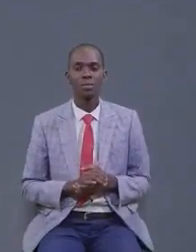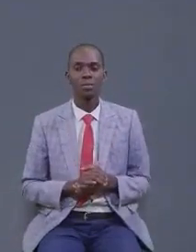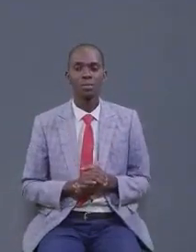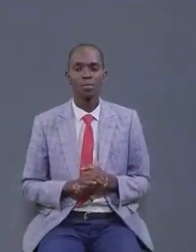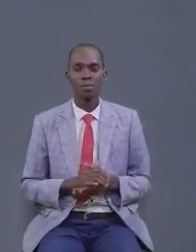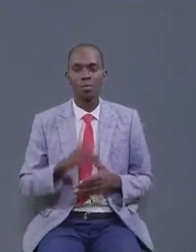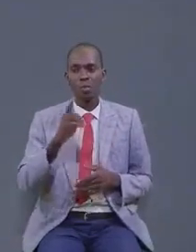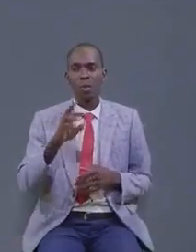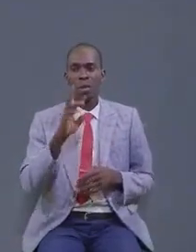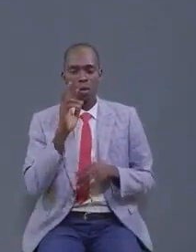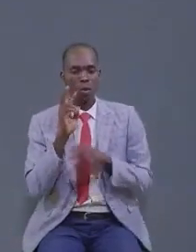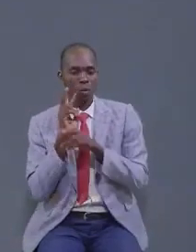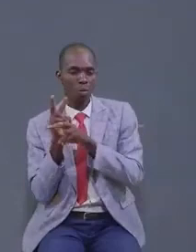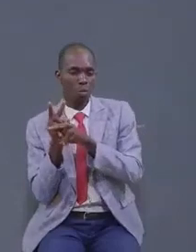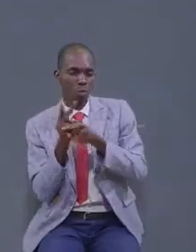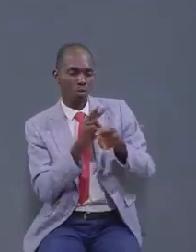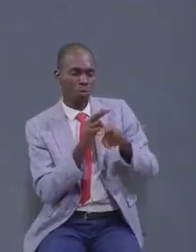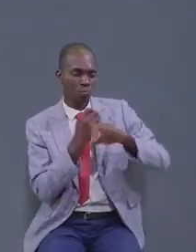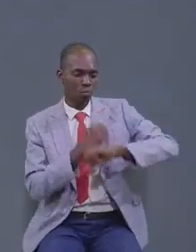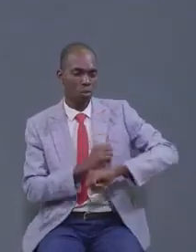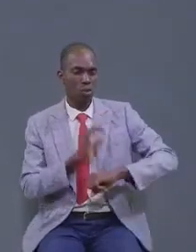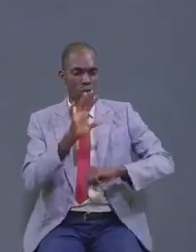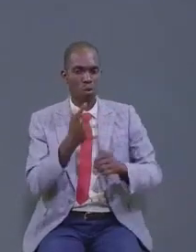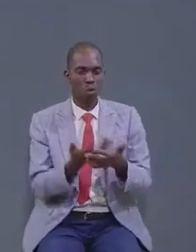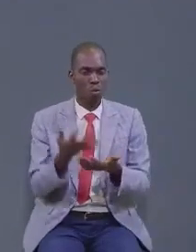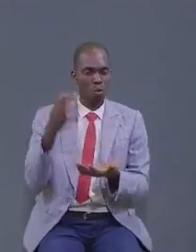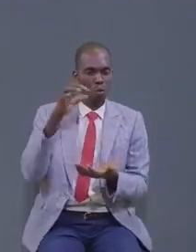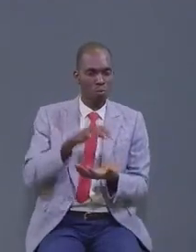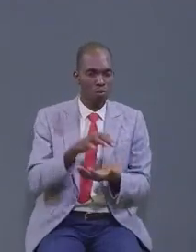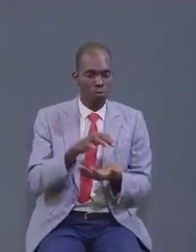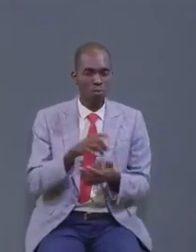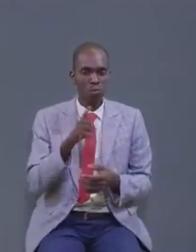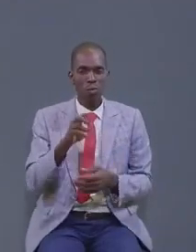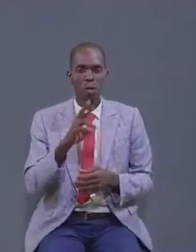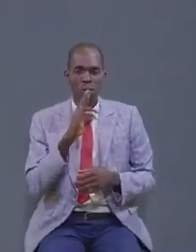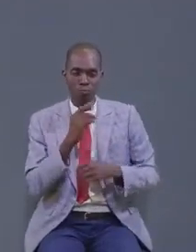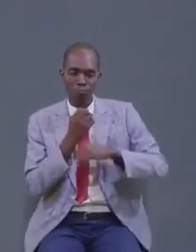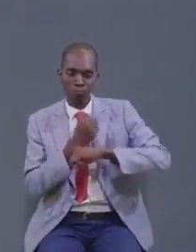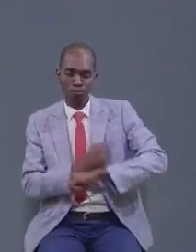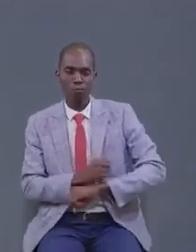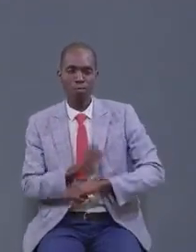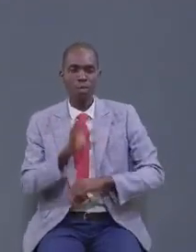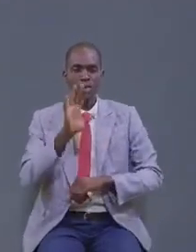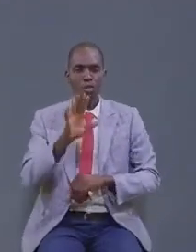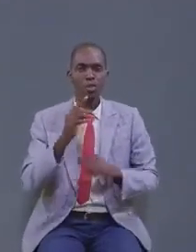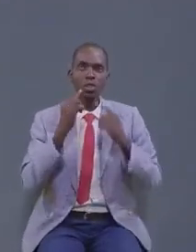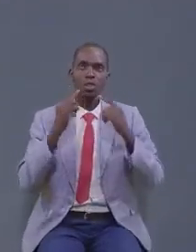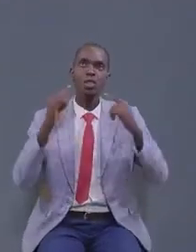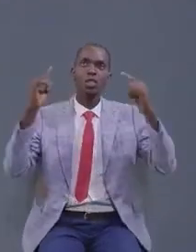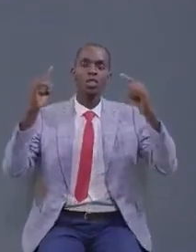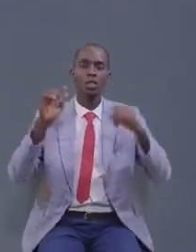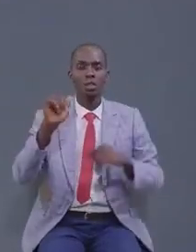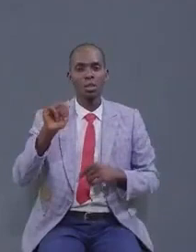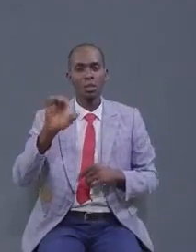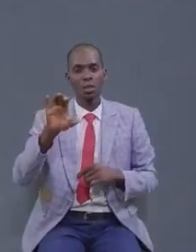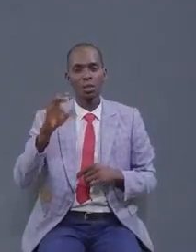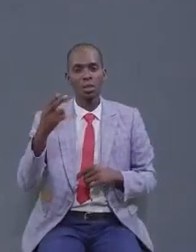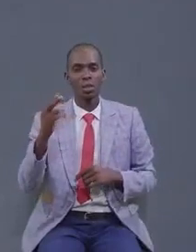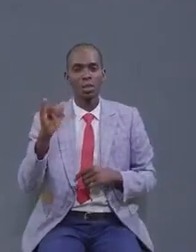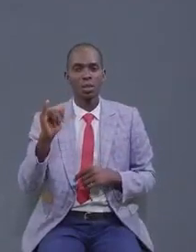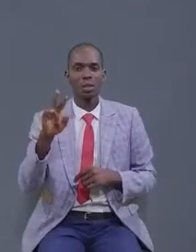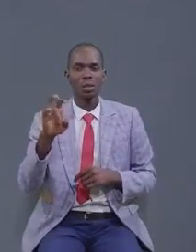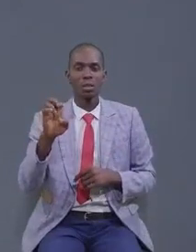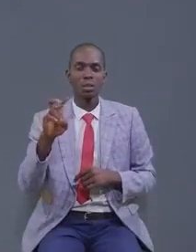You're watching over your wealth. అలాగే మీ సంపద మీరు తెలుసుకోవాలని కోరుతారు. You are watching over your achievements, accomplishments. అలాగే ఏ అనే అక్షరం